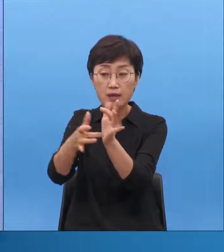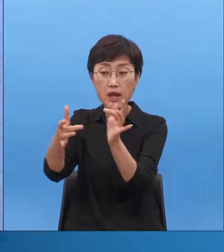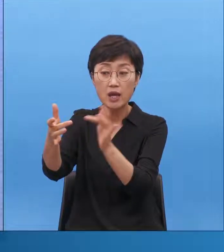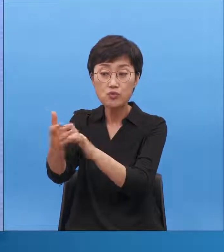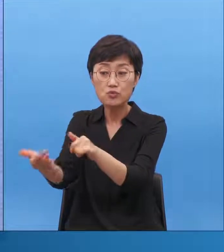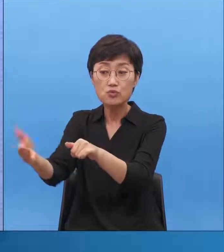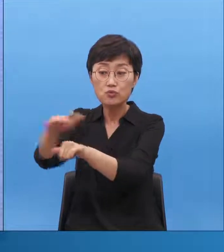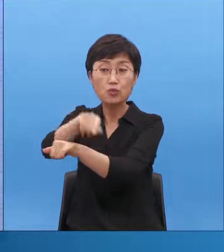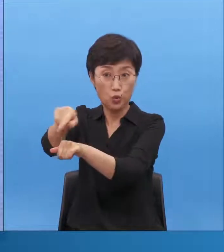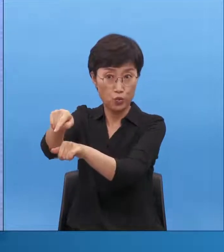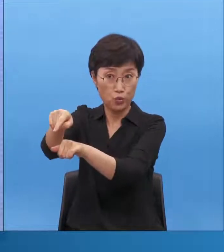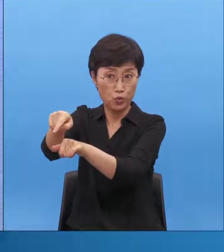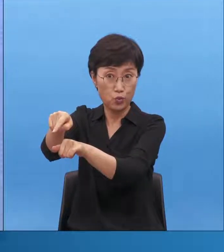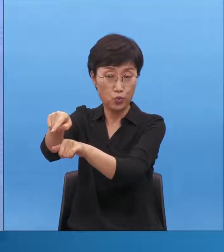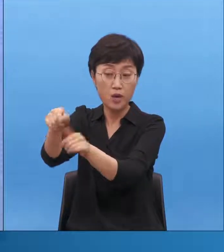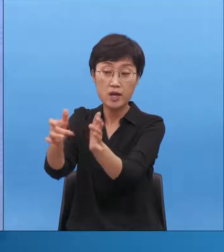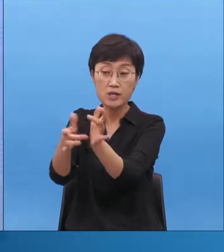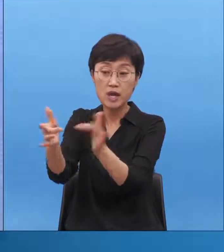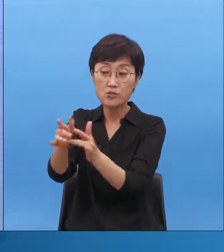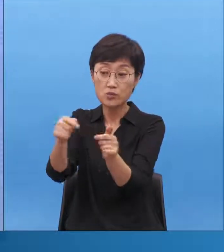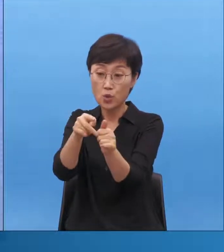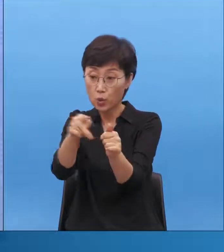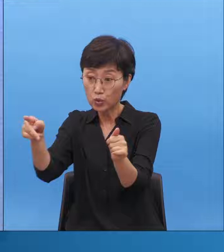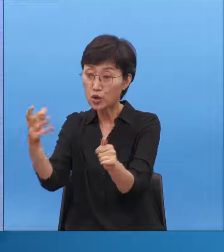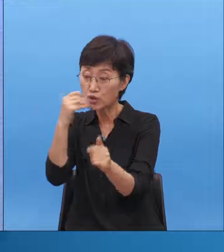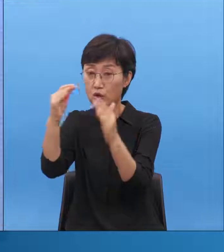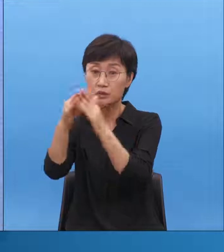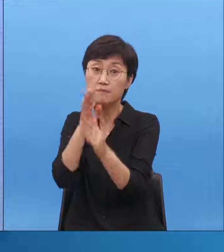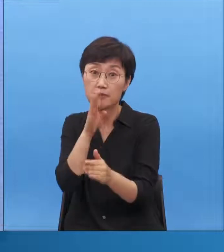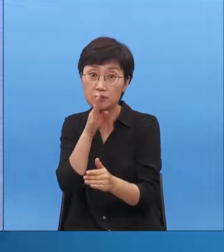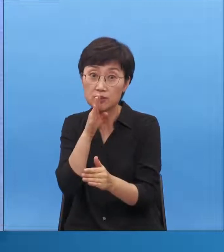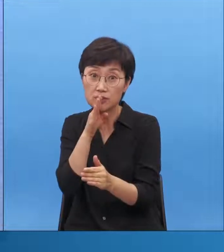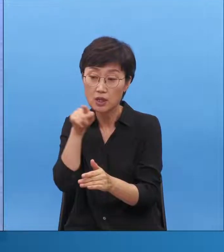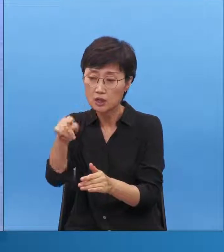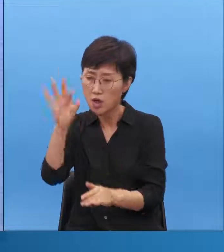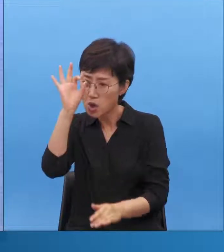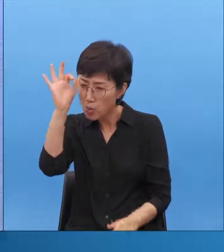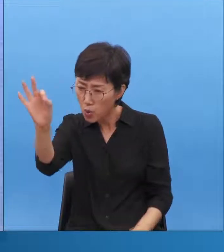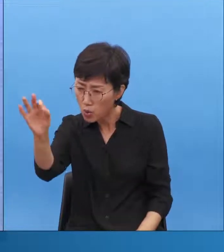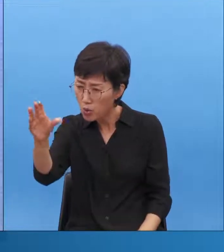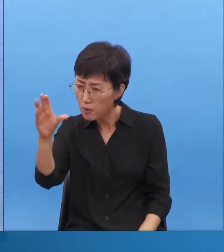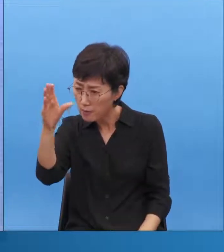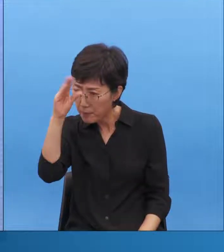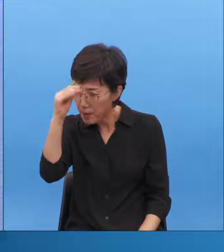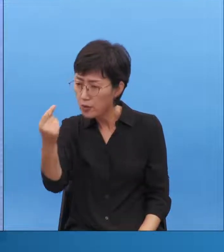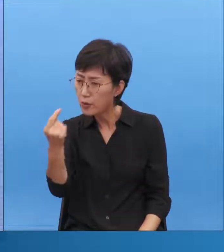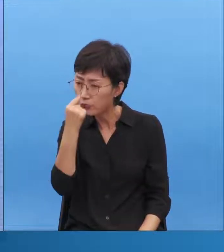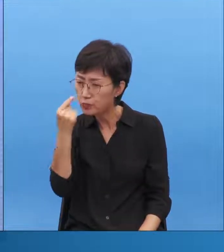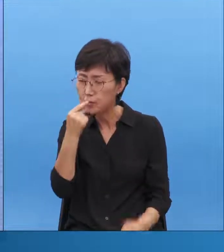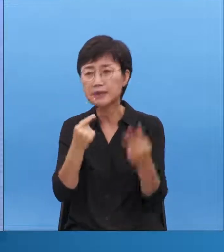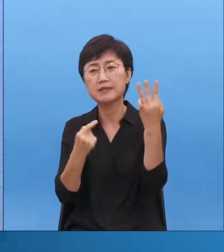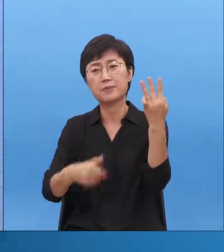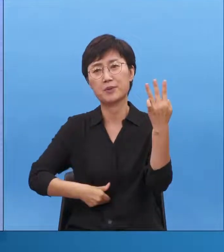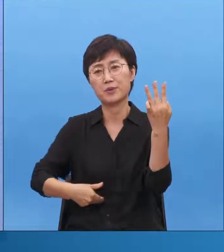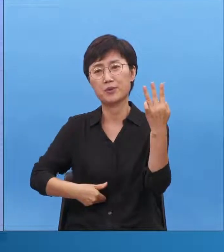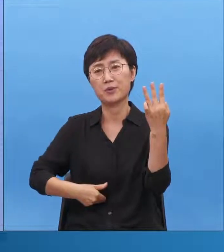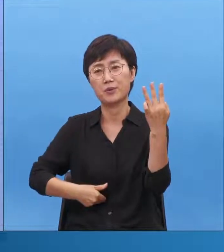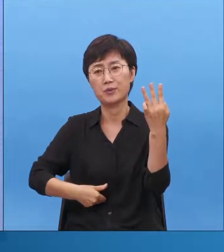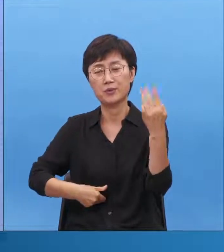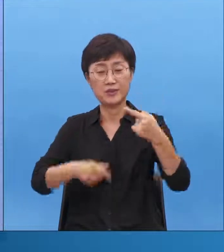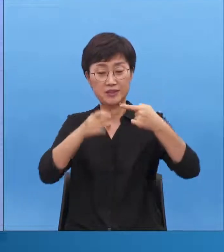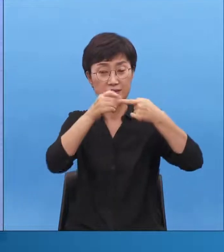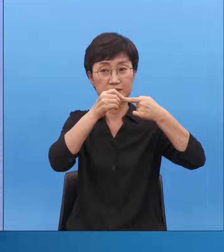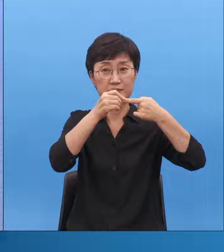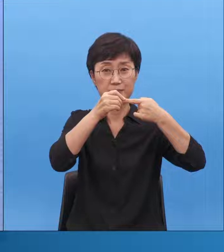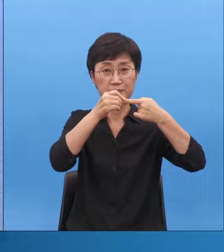되는 겁니다. And so Joseph of Arimathea, he started this upright church construction that we have to 어떤 learn some things. 신앙말입니까? What is it? 잘 됩니다. The